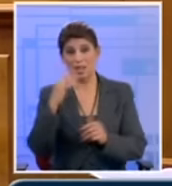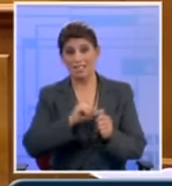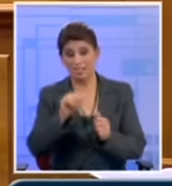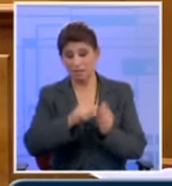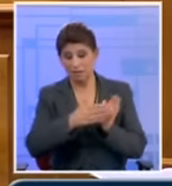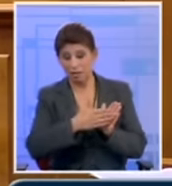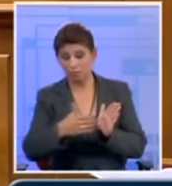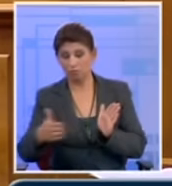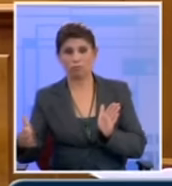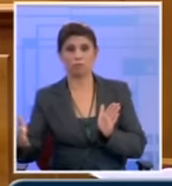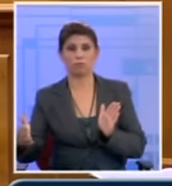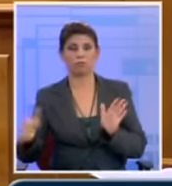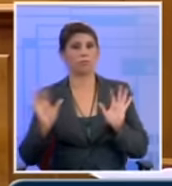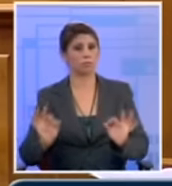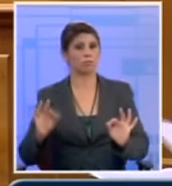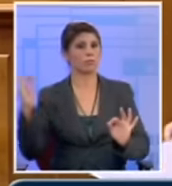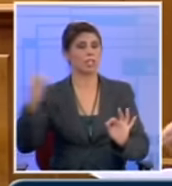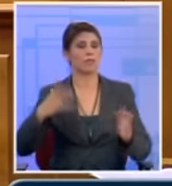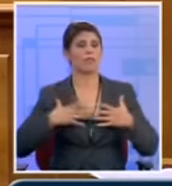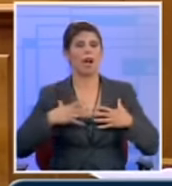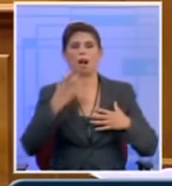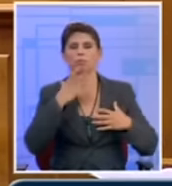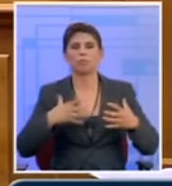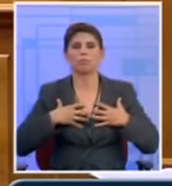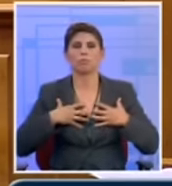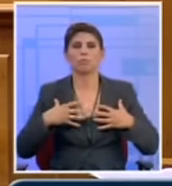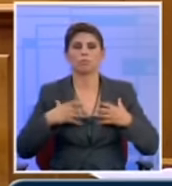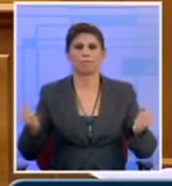μήνες. Και βεβαίως σε συνθήκες ασφυξίας.